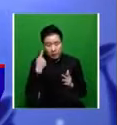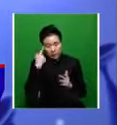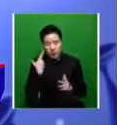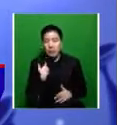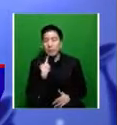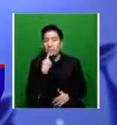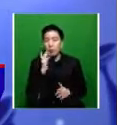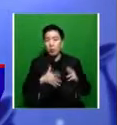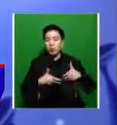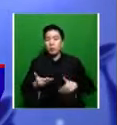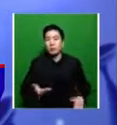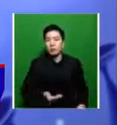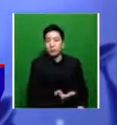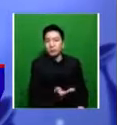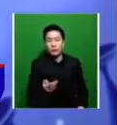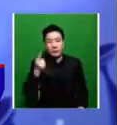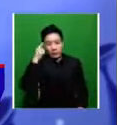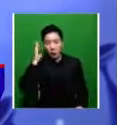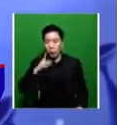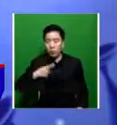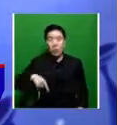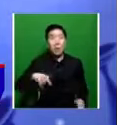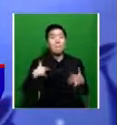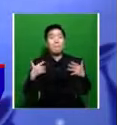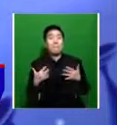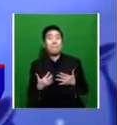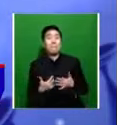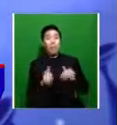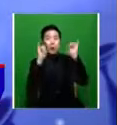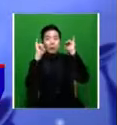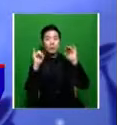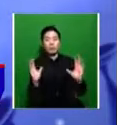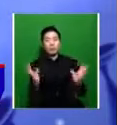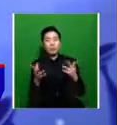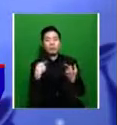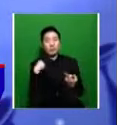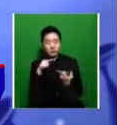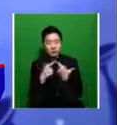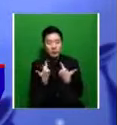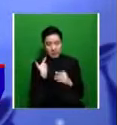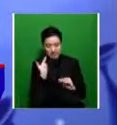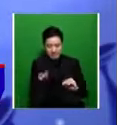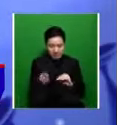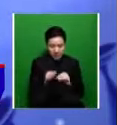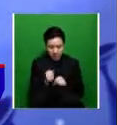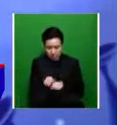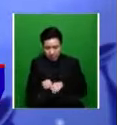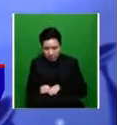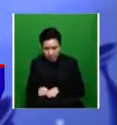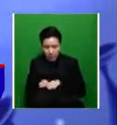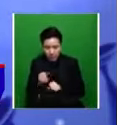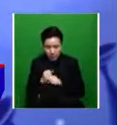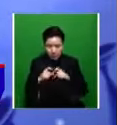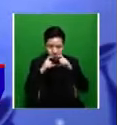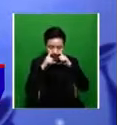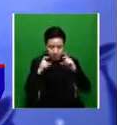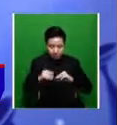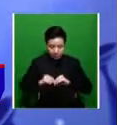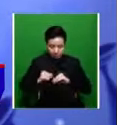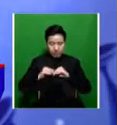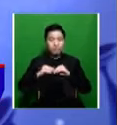ยืนยันพี่น้องประชาชนว่าไม่มีใครนิ่งนอนใจในเรื่องของการเพิ่มจำนวนหน้ากากอนามัยนะ